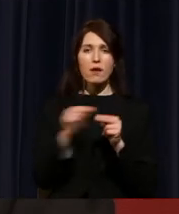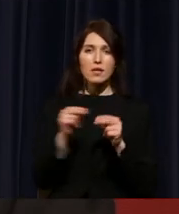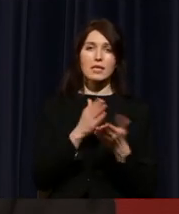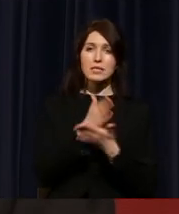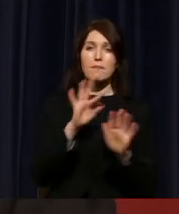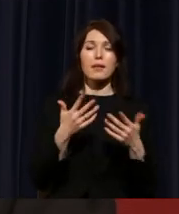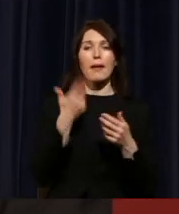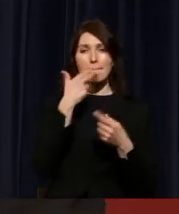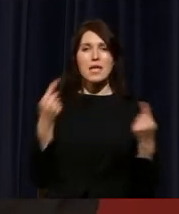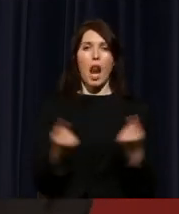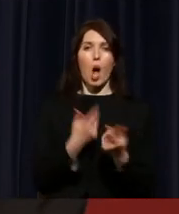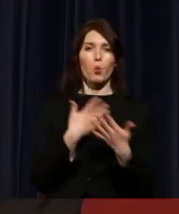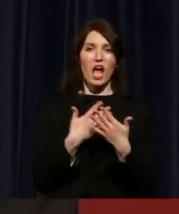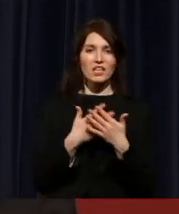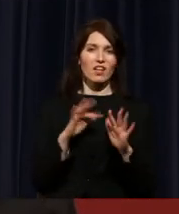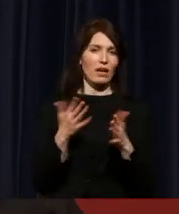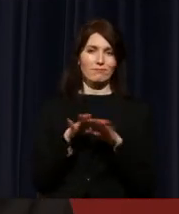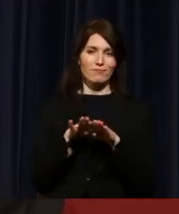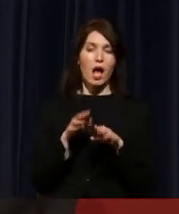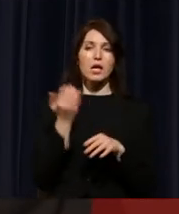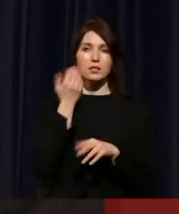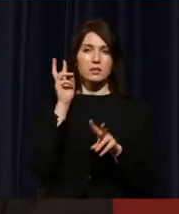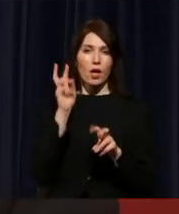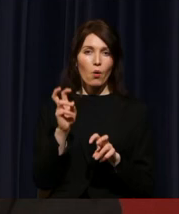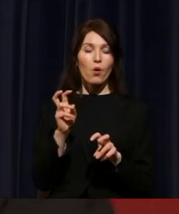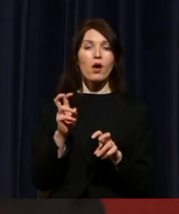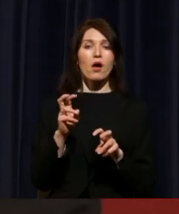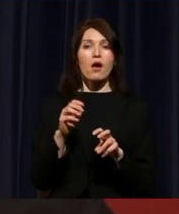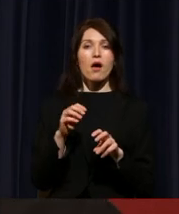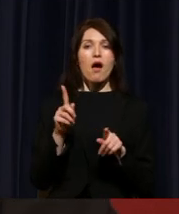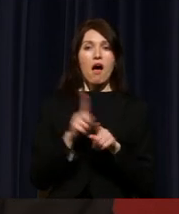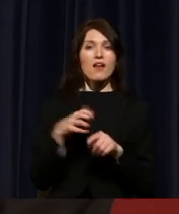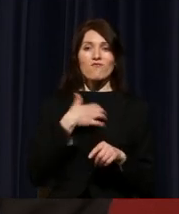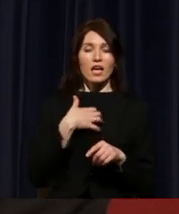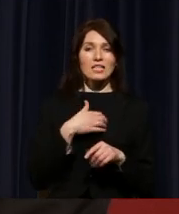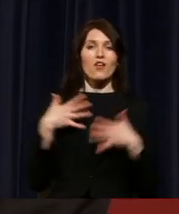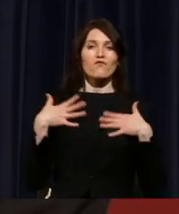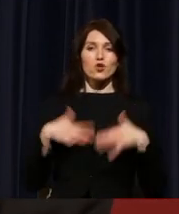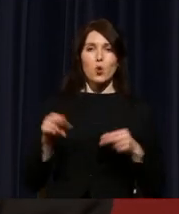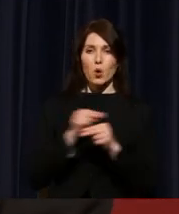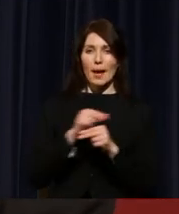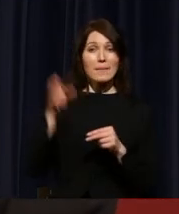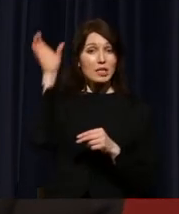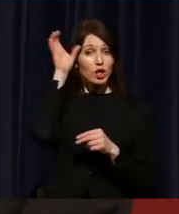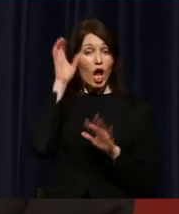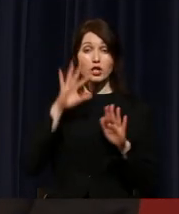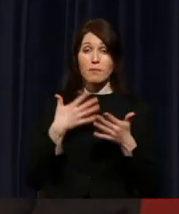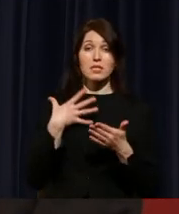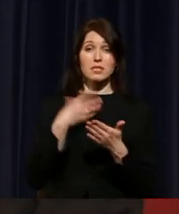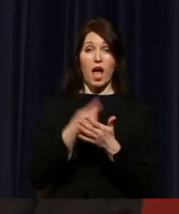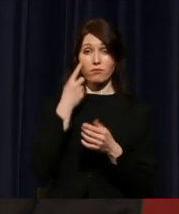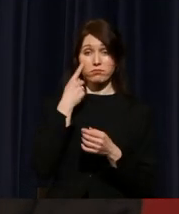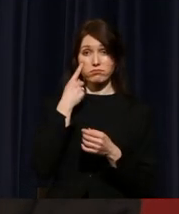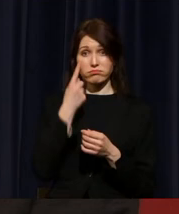tāda kā pielāgotās aktivitātes vai kaut kas tā, kas saucās, jā, teiksim, ka kur arī ir vajadzīgas fizioterapeita zināšanas, bet es domāju, ka savu ieskatu